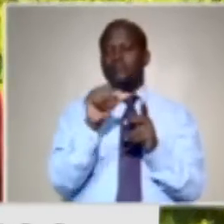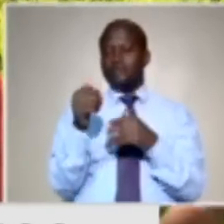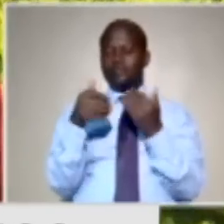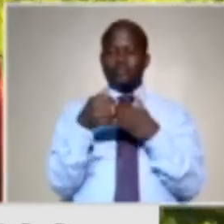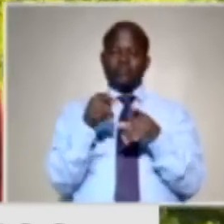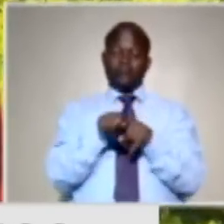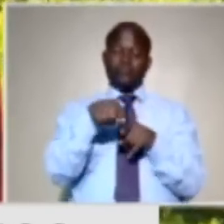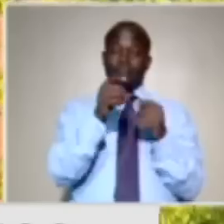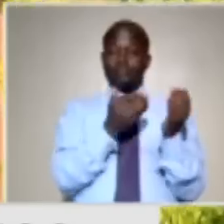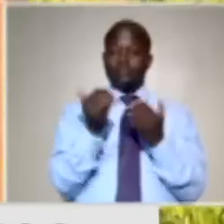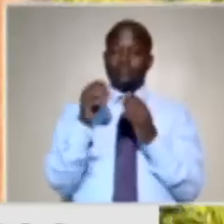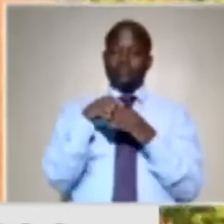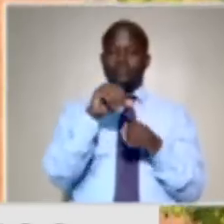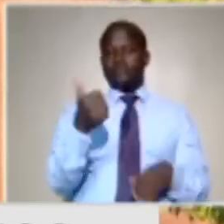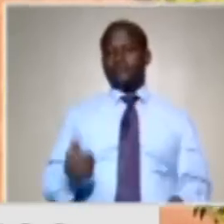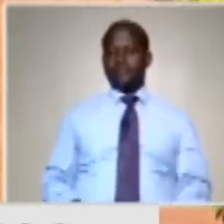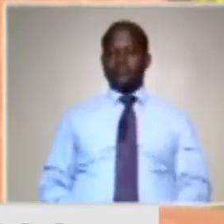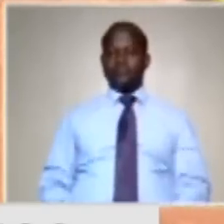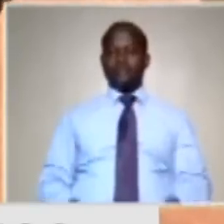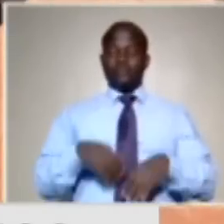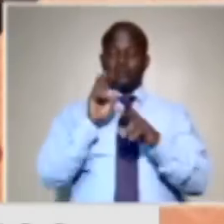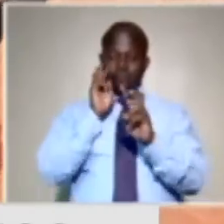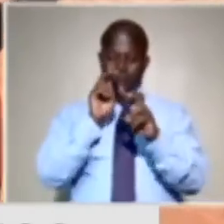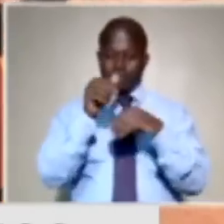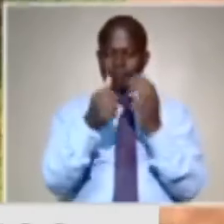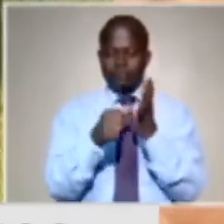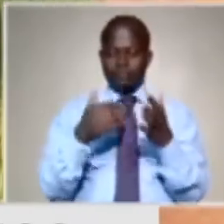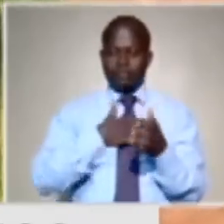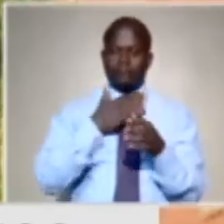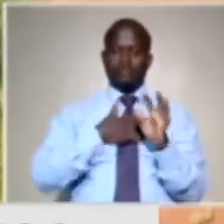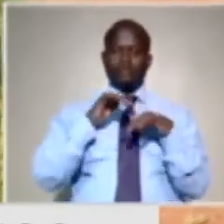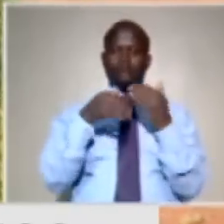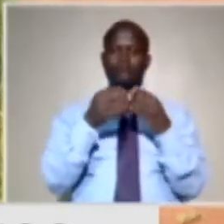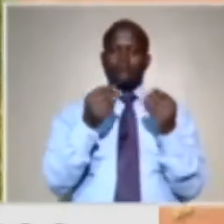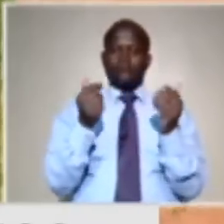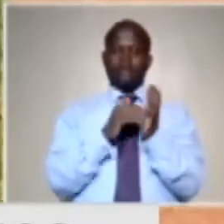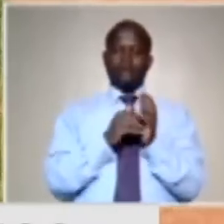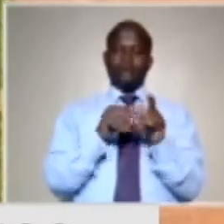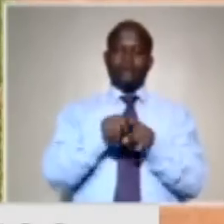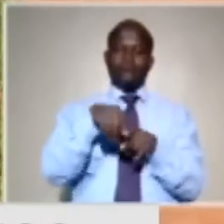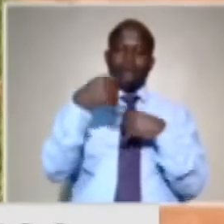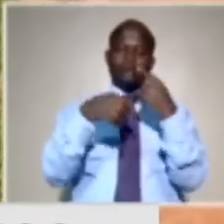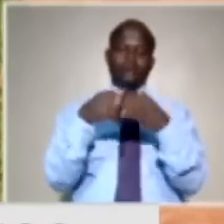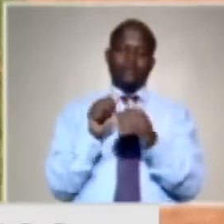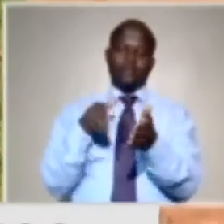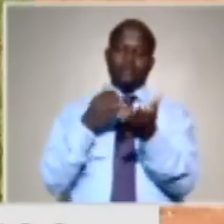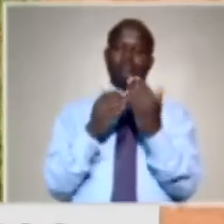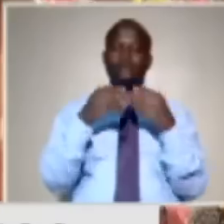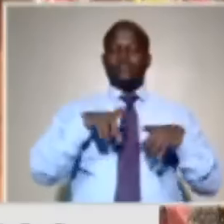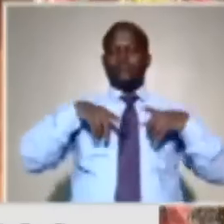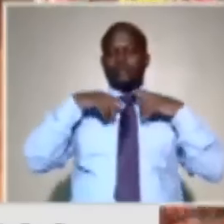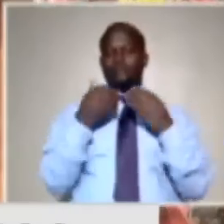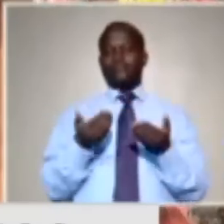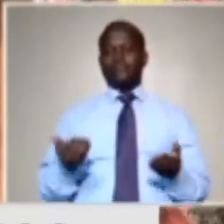nawe nkamurira akarerwa mu bandi abaturanyi bakurikiye iby'iki kibazo bishimiye imikemukire yacyo kandi ngo nabo bazakomeza gukurikirana imibereho